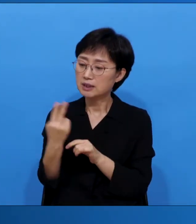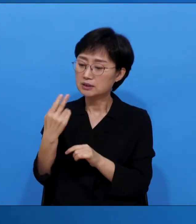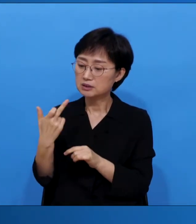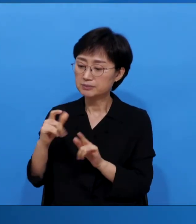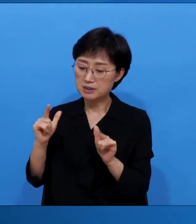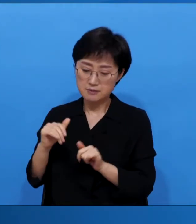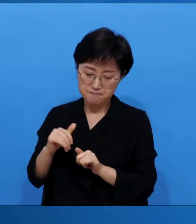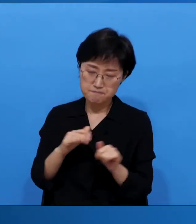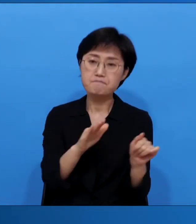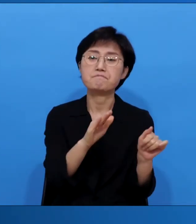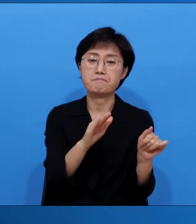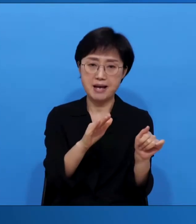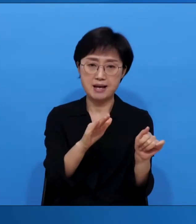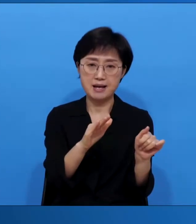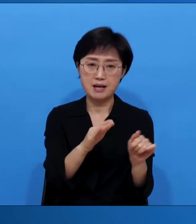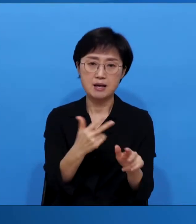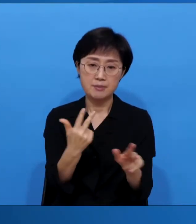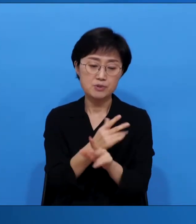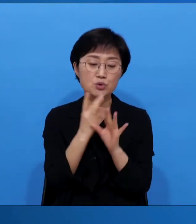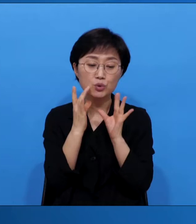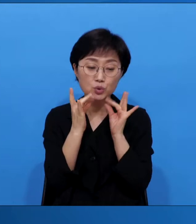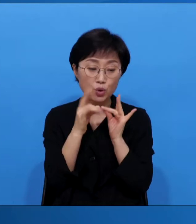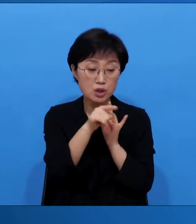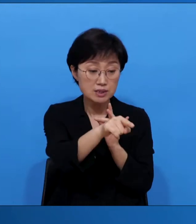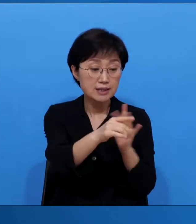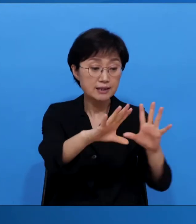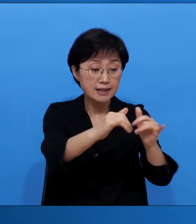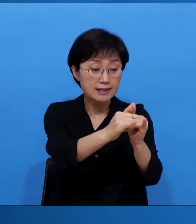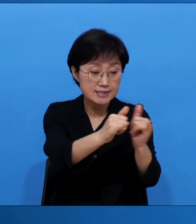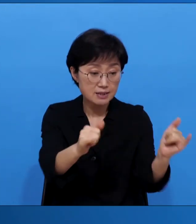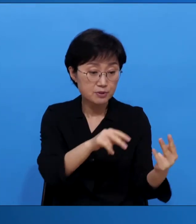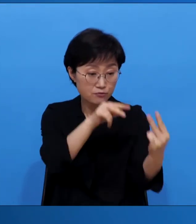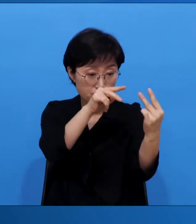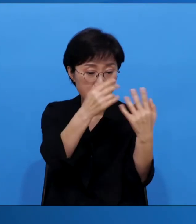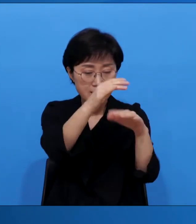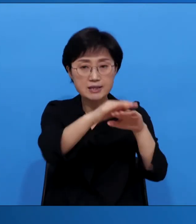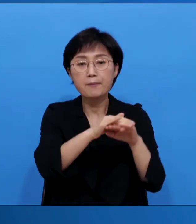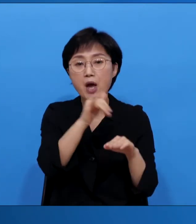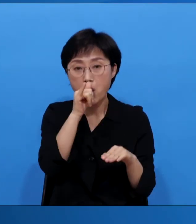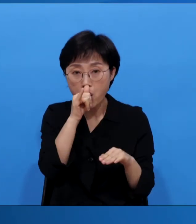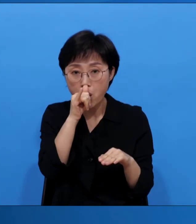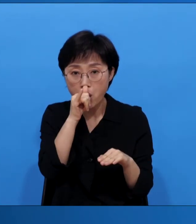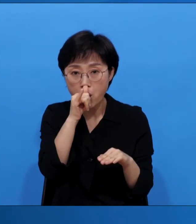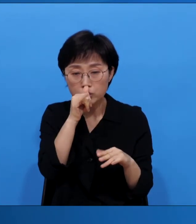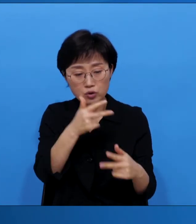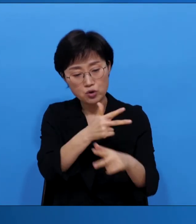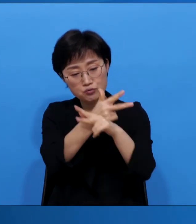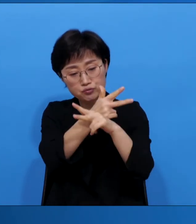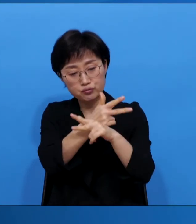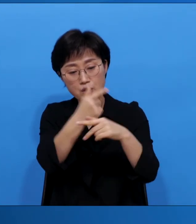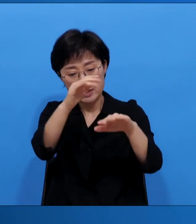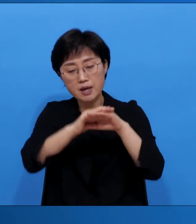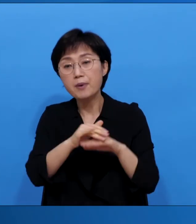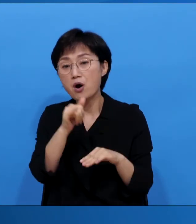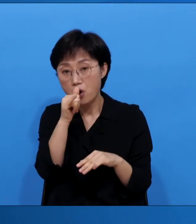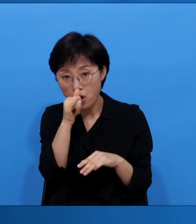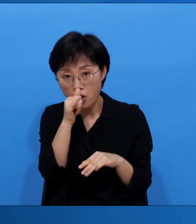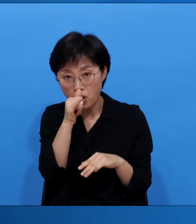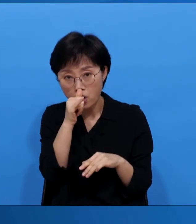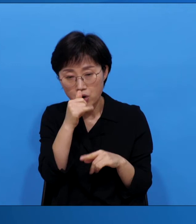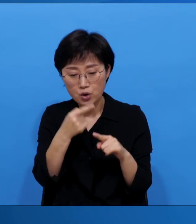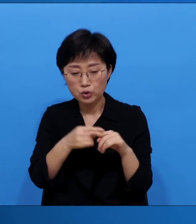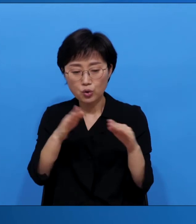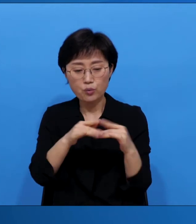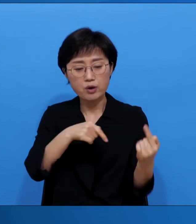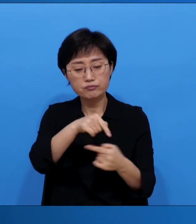조지아로 파송되셨습니다. 매주 토요일 현지인들과 대면 예배와 주중에 1회 비대면으로 예배를 지속하시며 교회